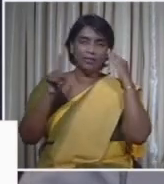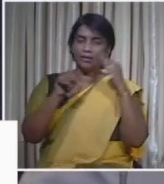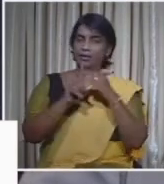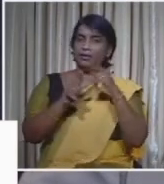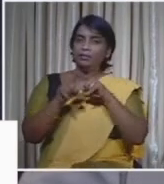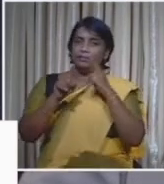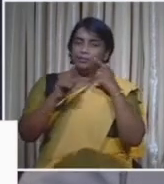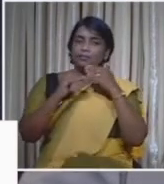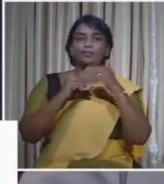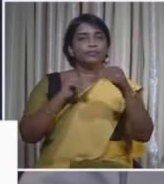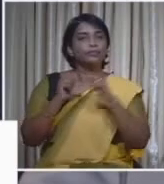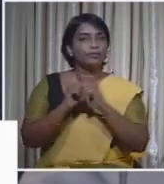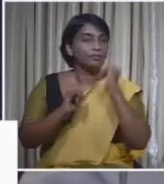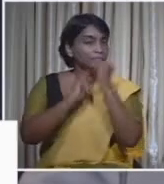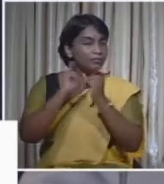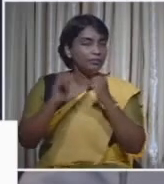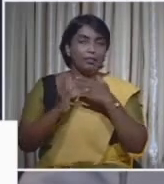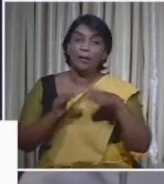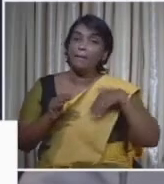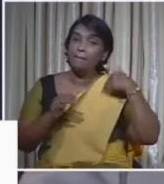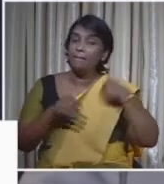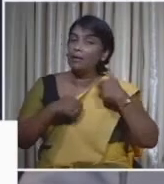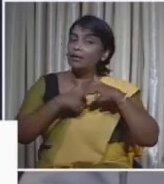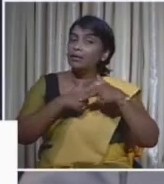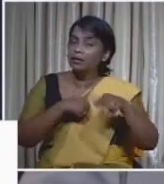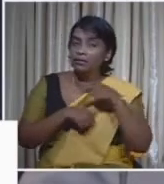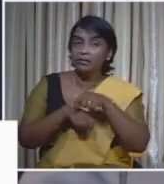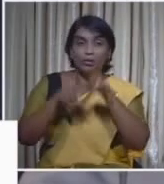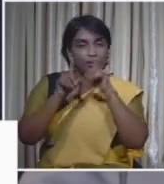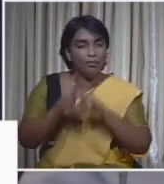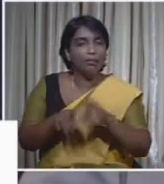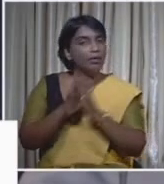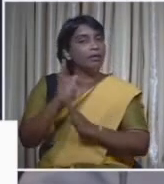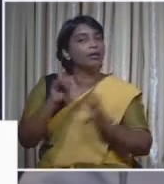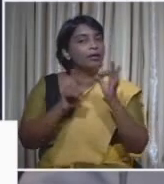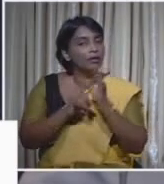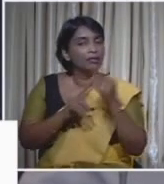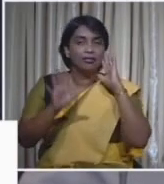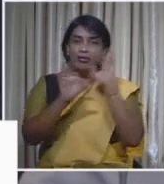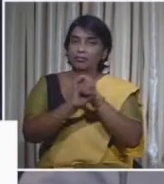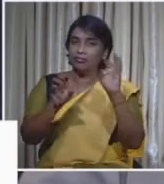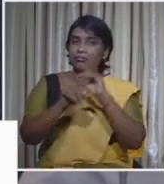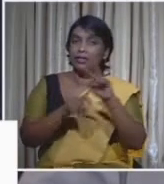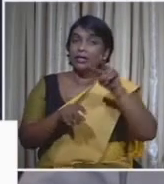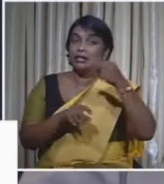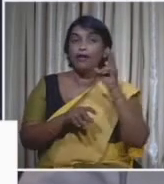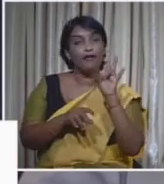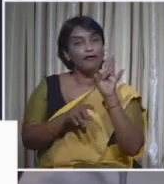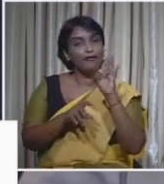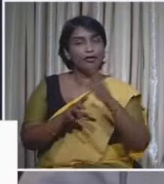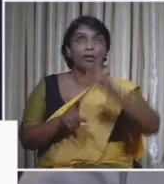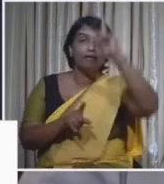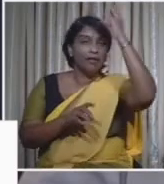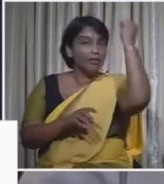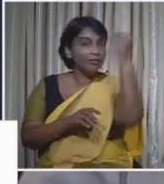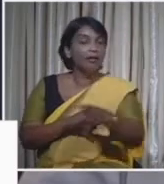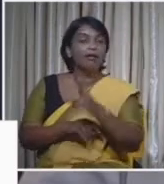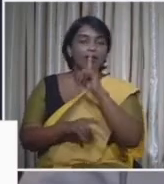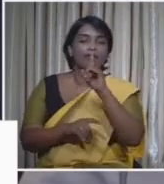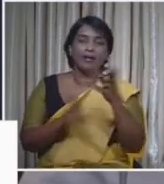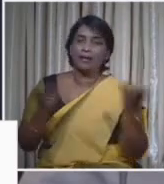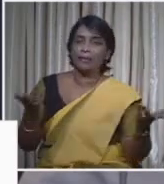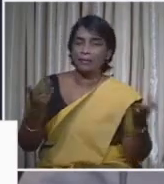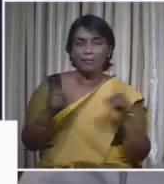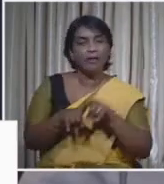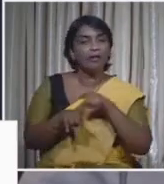ලබන විවේචන වලට ප්‍රධාන හේතුව මෙවැනි මන්ත්‍රීවරුන්ගේ ප්‍රකාශනයි. 225ටම හෙන ගහන්න කියන්නේ ඒකයි.